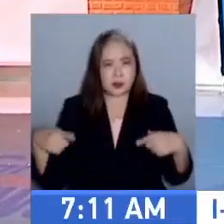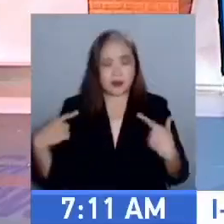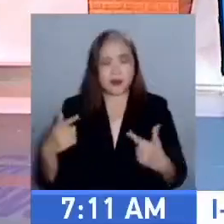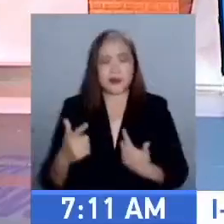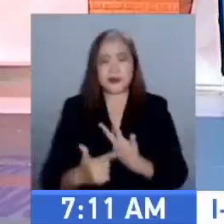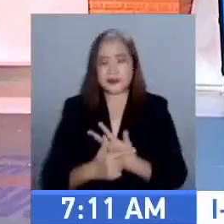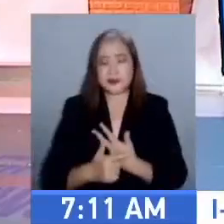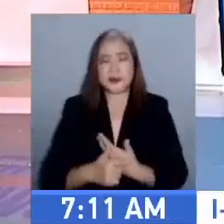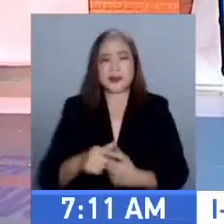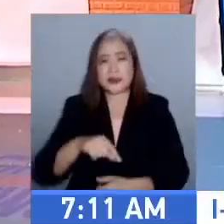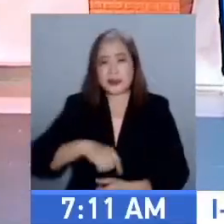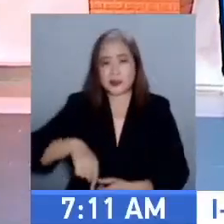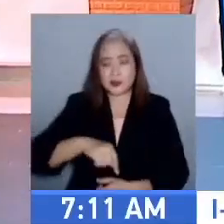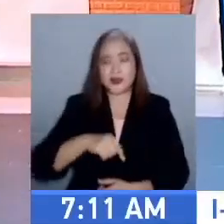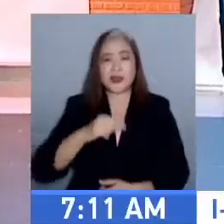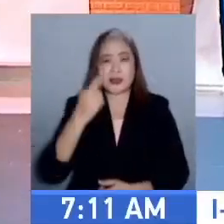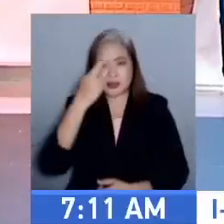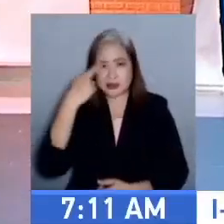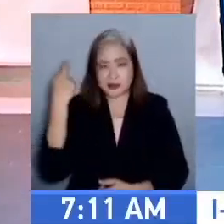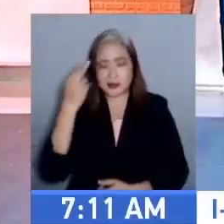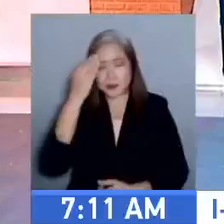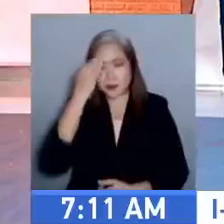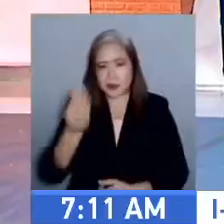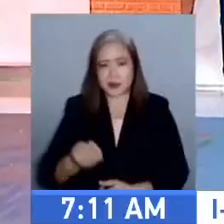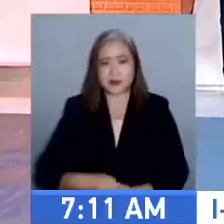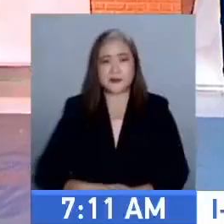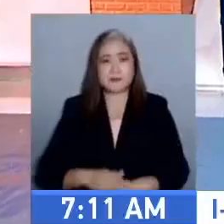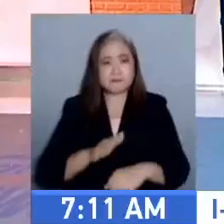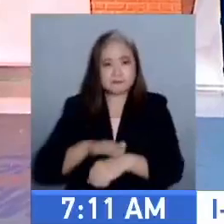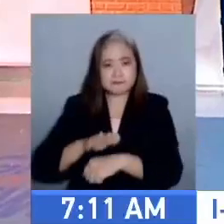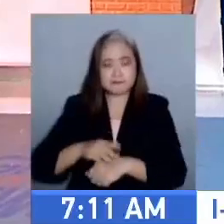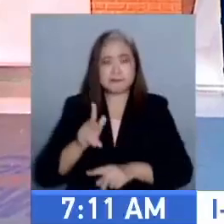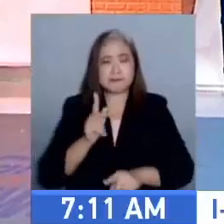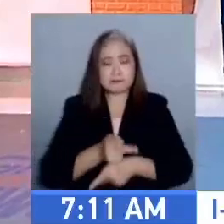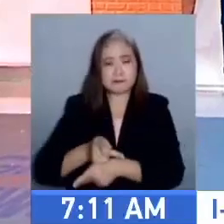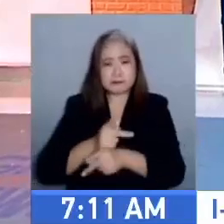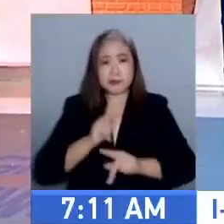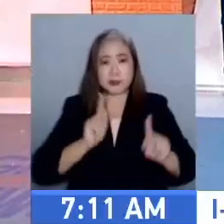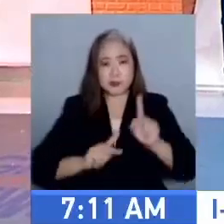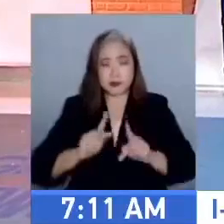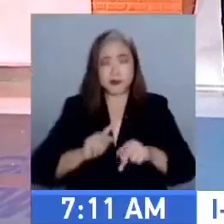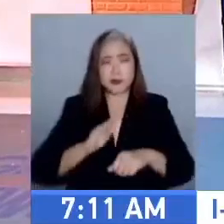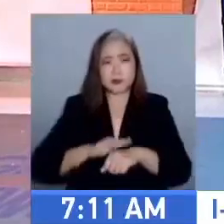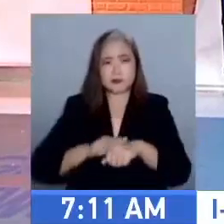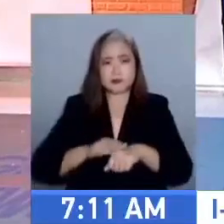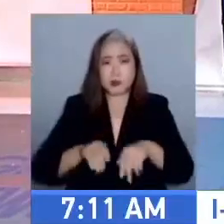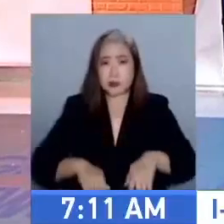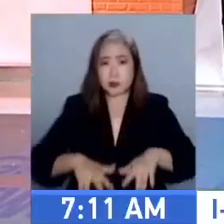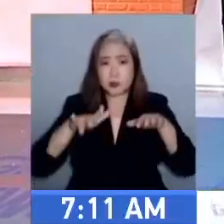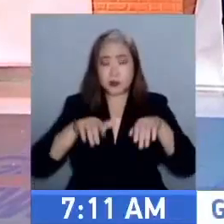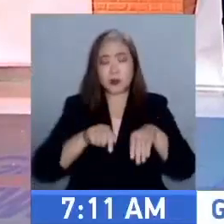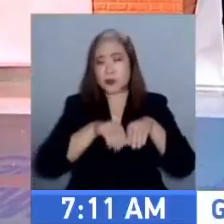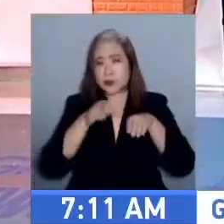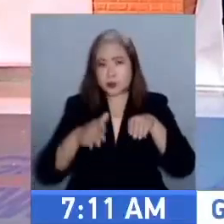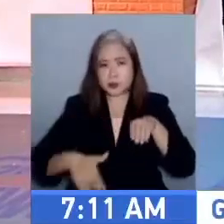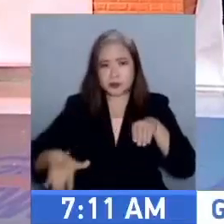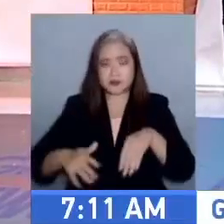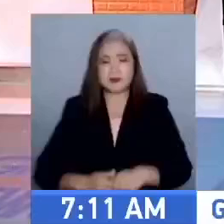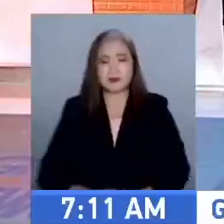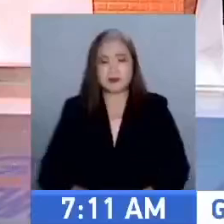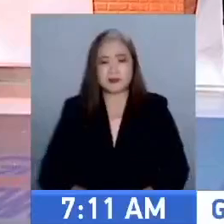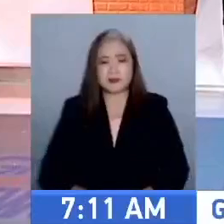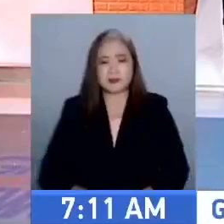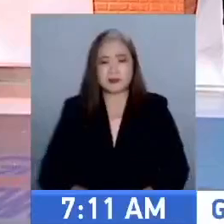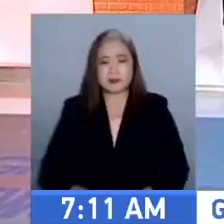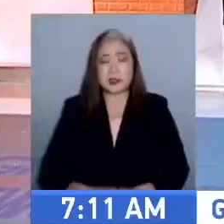Bulacan. Pinaalerto po ang mga residente mula sa banta ng pagbaha o kaya naman ay landslide. Tatagal ang nasabing thunderstorm